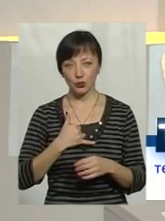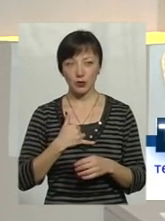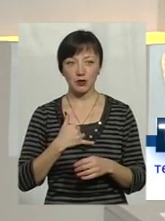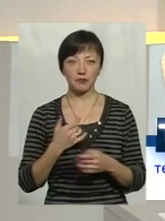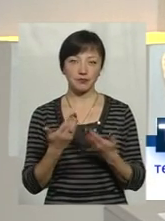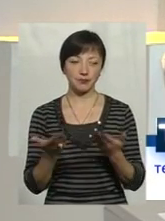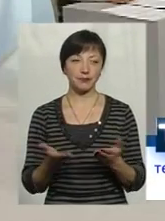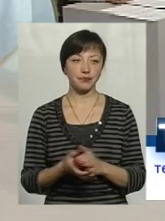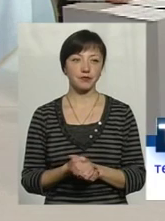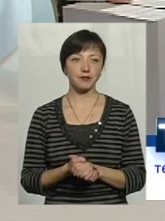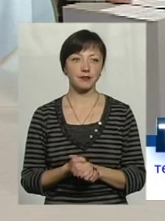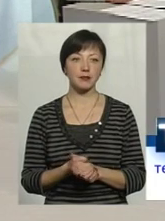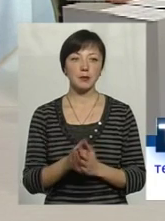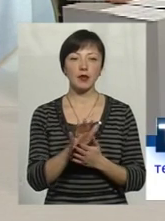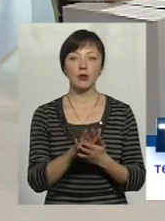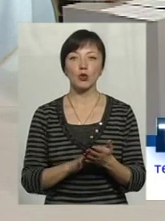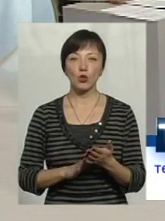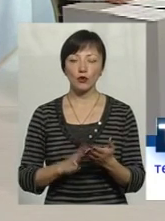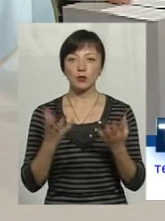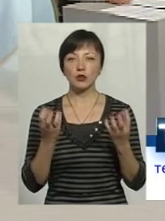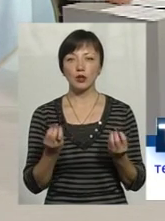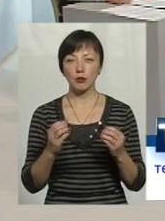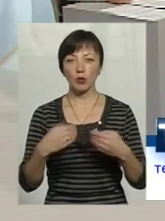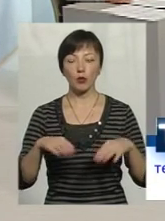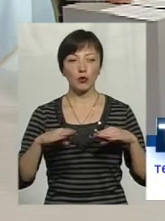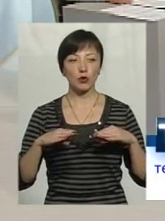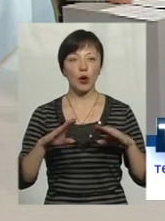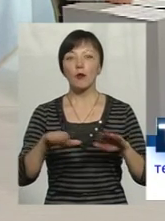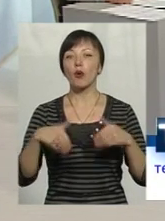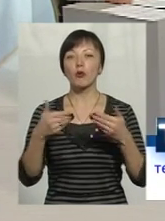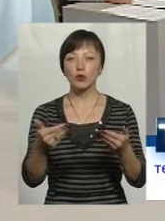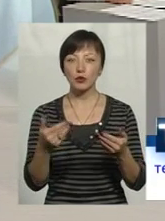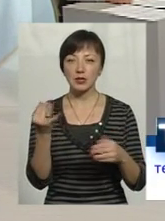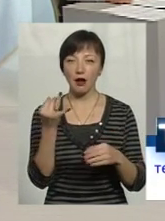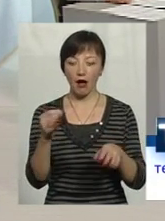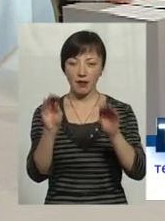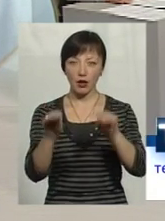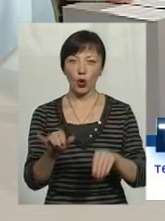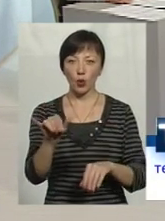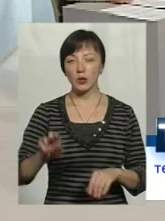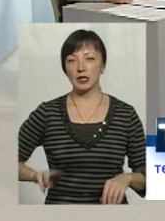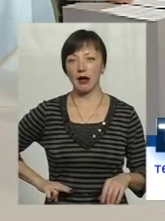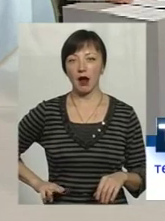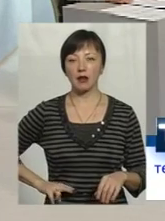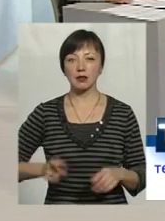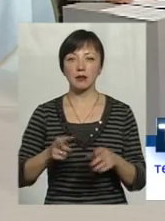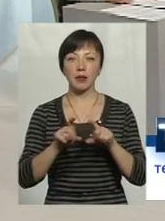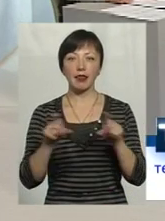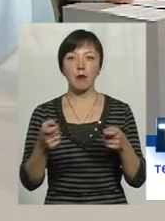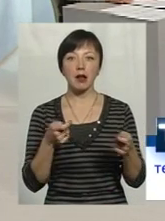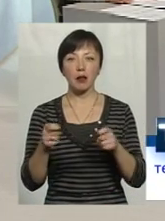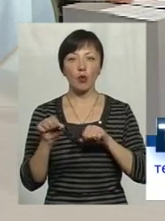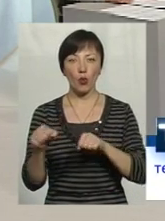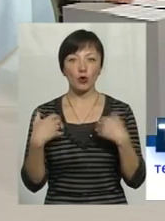лінія відкрита. А ми продовжуємо далі, і я пропоную ще звернутися з цікавою декларацією в нас в директора департаменту охорони